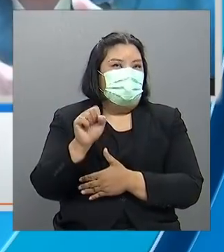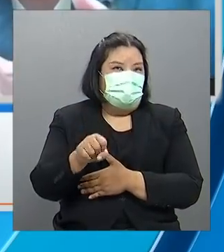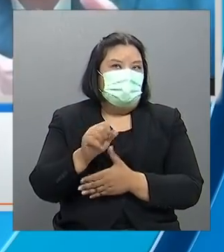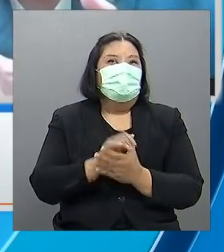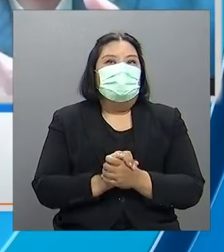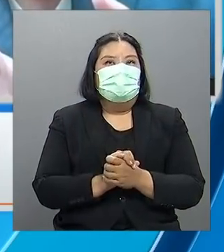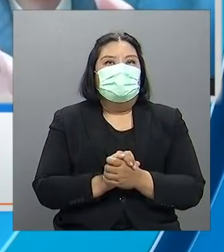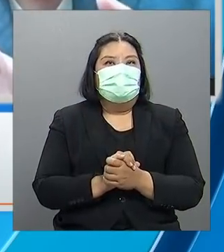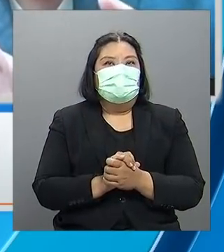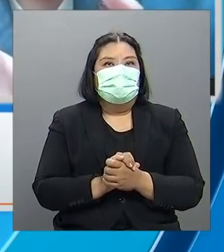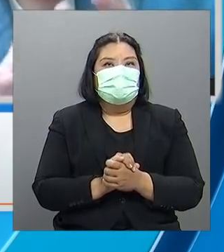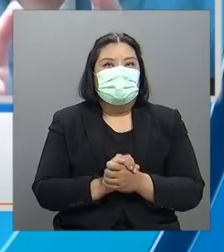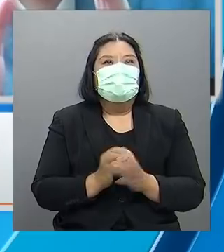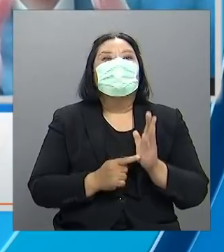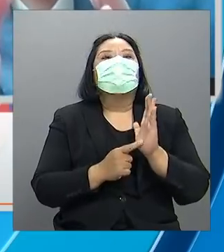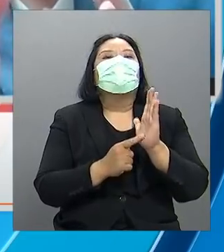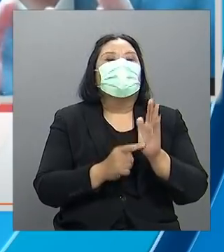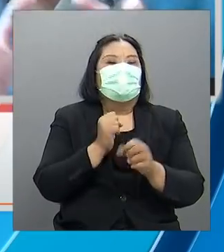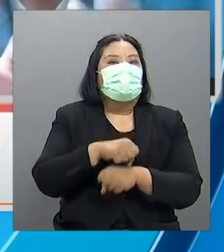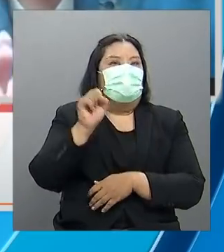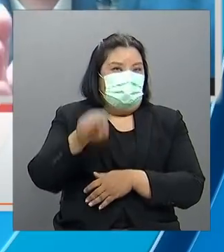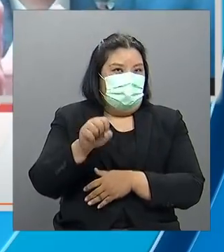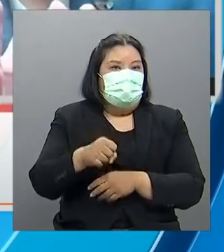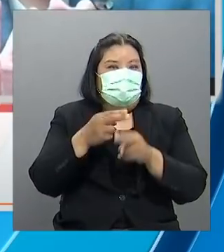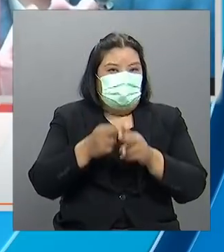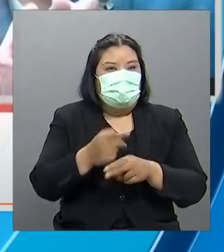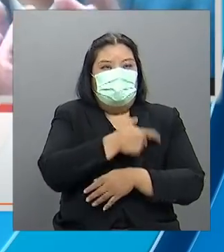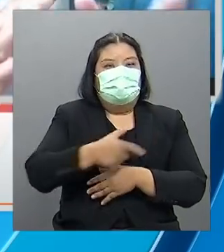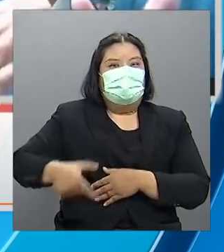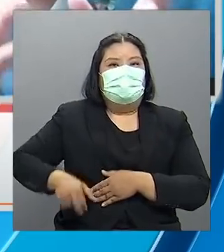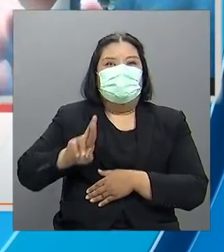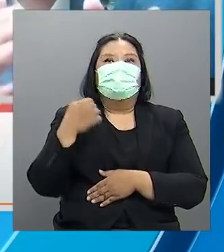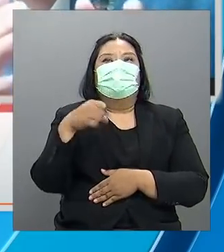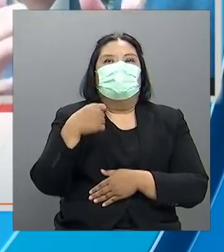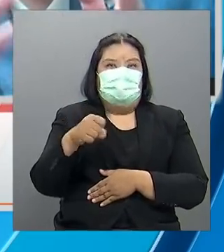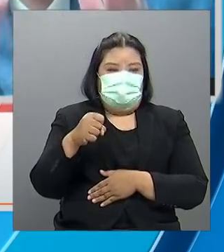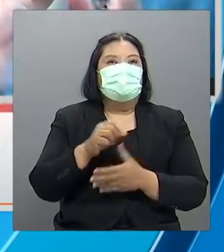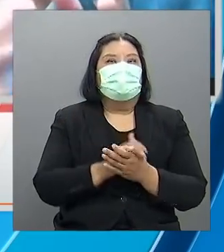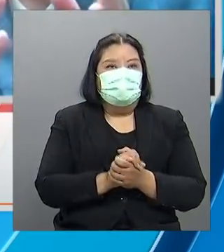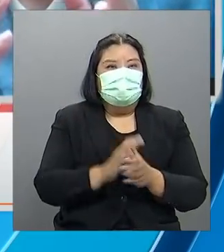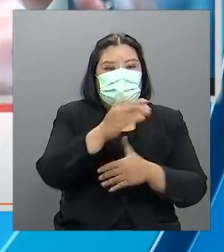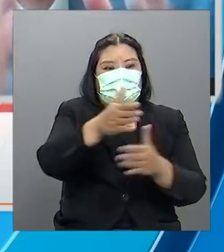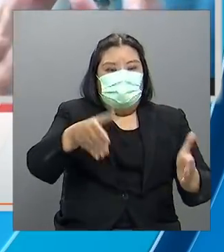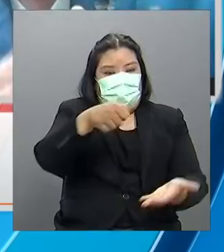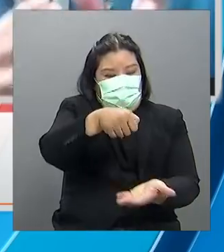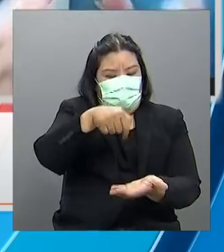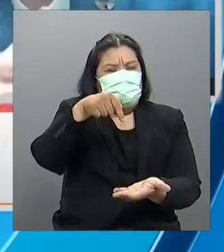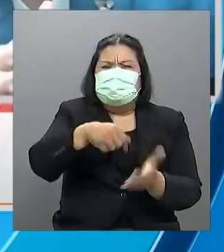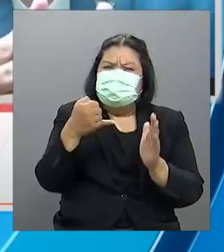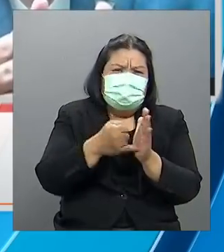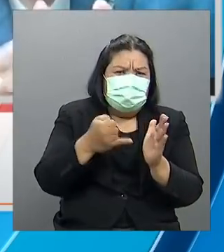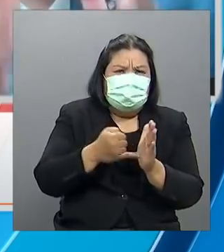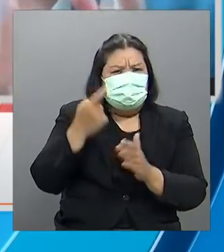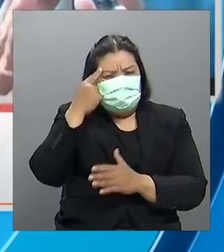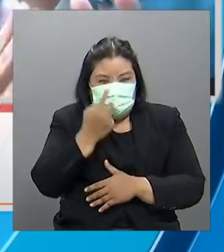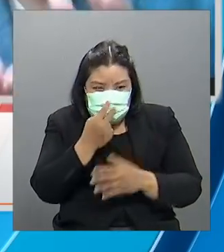แบบขึ้นมาก่อนนะครับจริงๆแล้วกล่องเนี่ยไม่ได้ทำยากเลยแล้วก็ใครๆสามารถที่จะ ทำได้คล้ายคลึงกันกับที่เราทำ